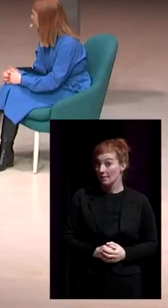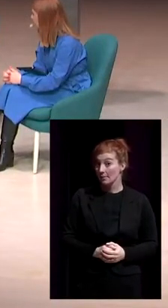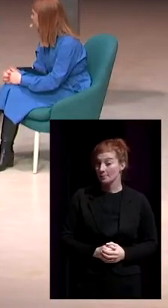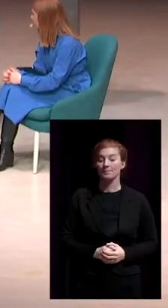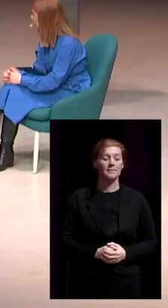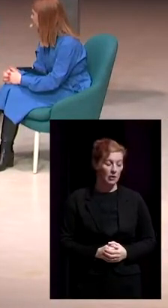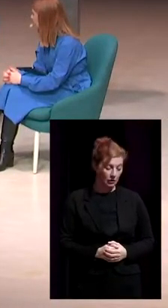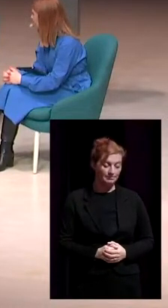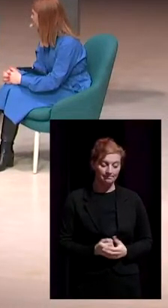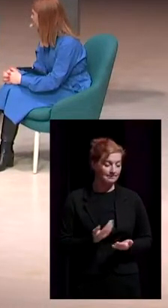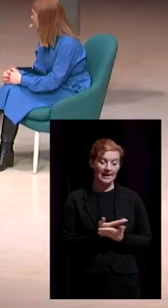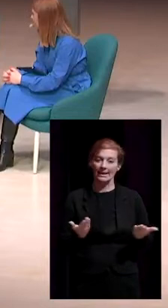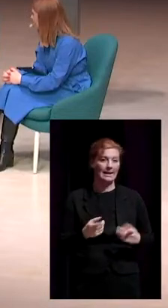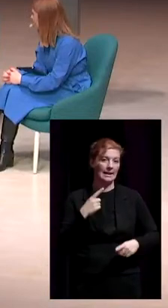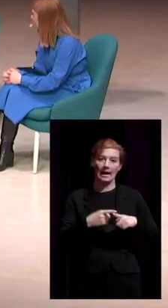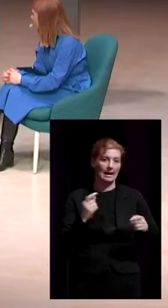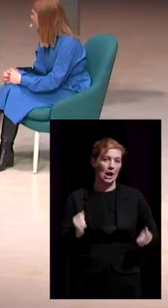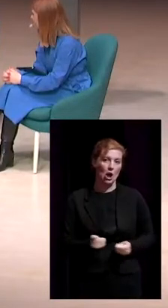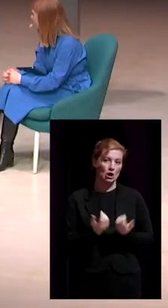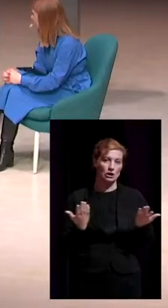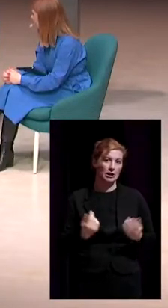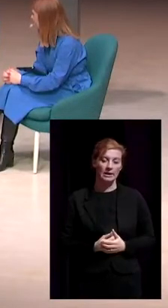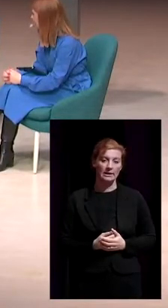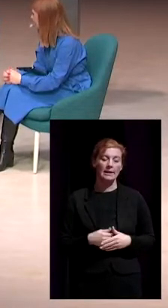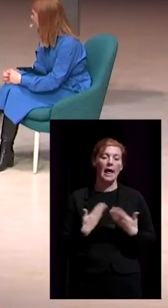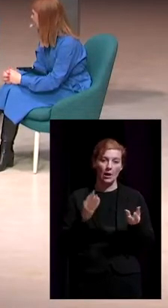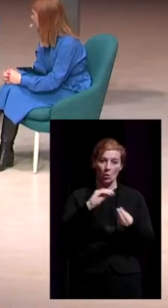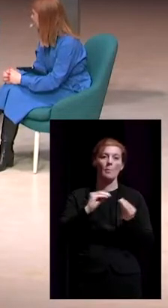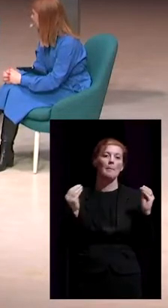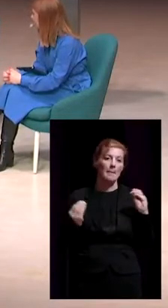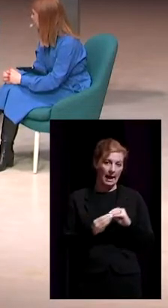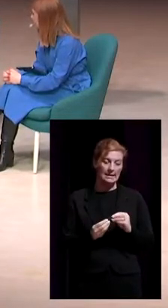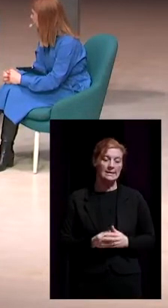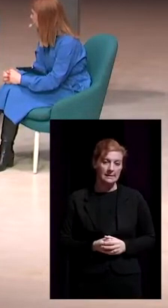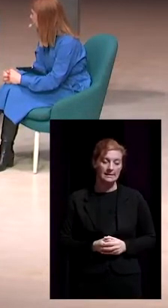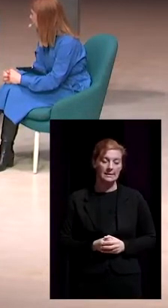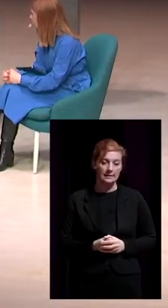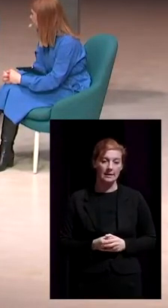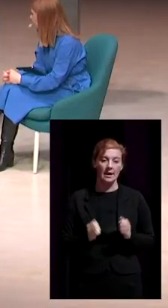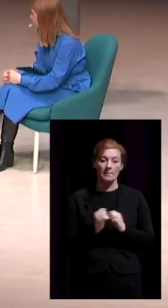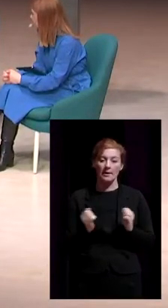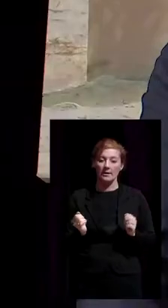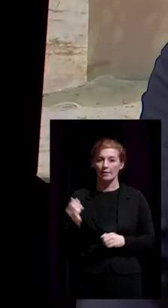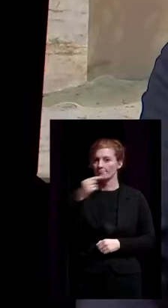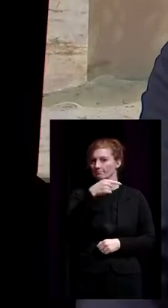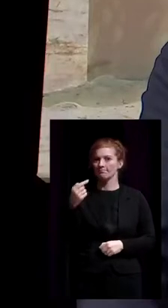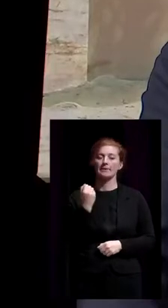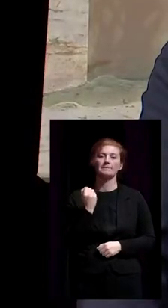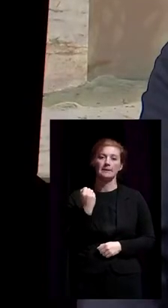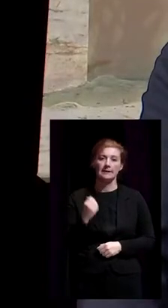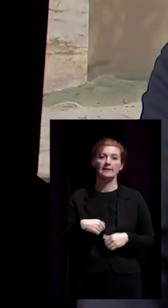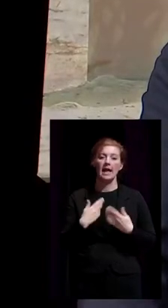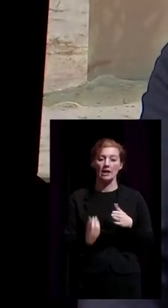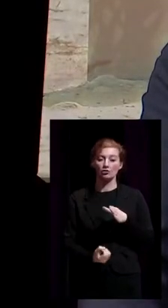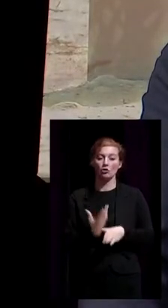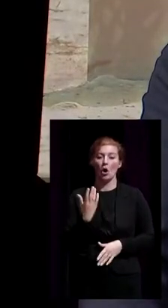Ja, det är ju ingen enkel lösning på detta på något sätt. Det är ju komplext. Men det allra viktigaste, det är ju att skapa ett